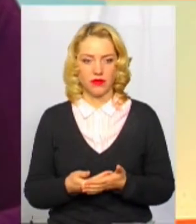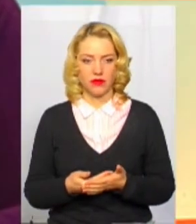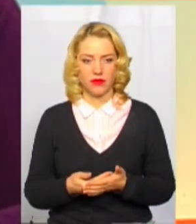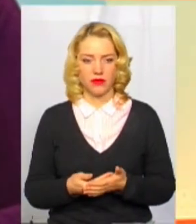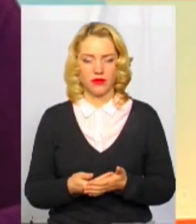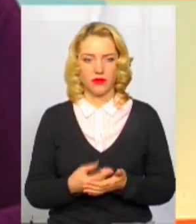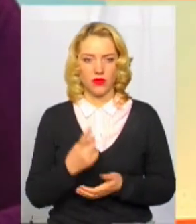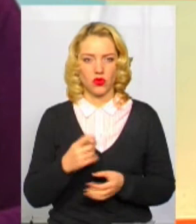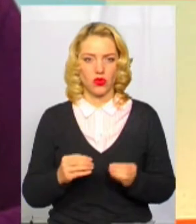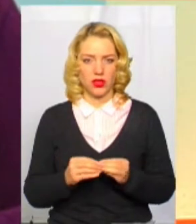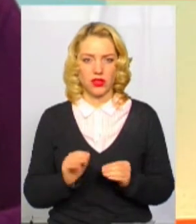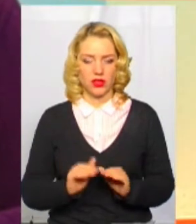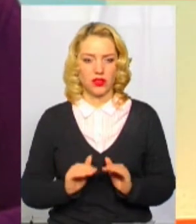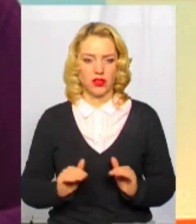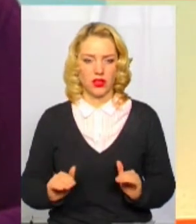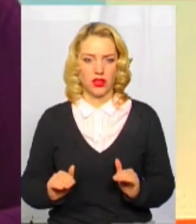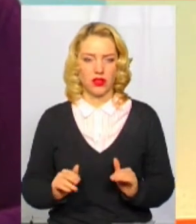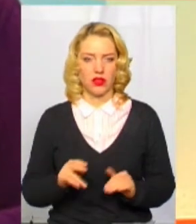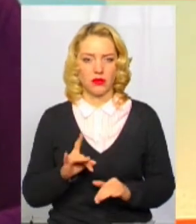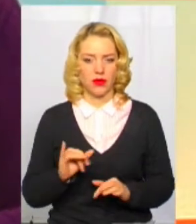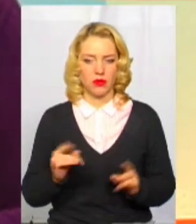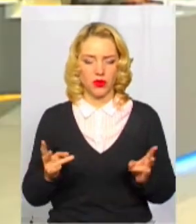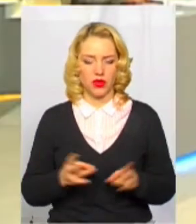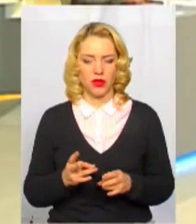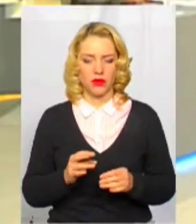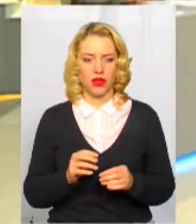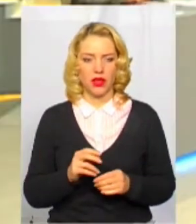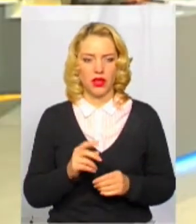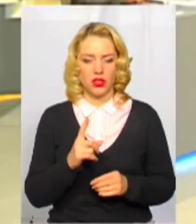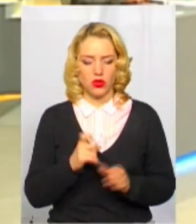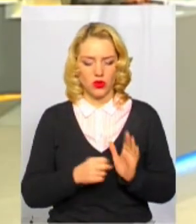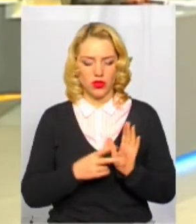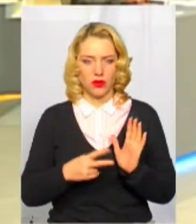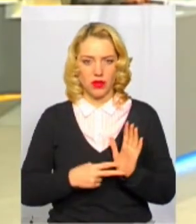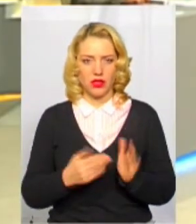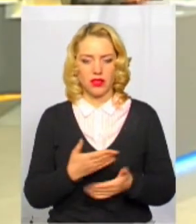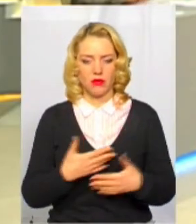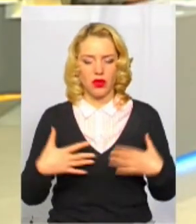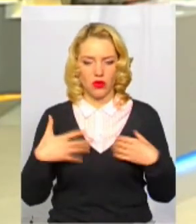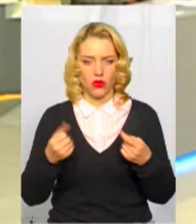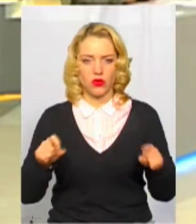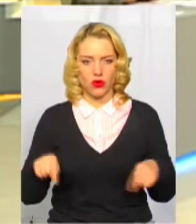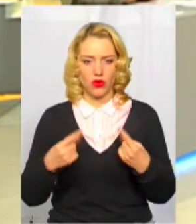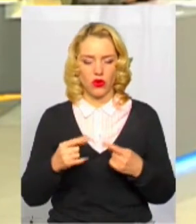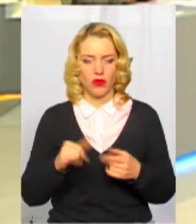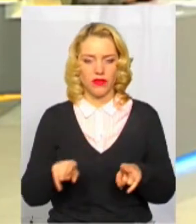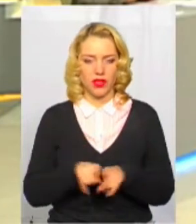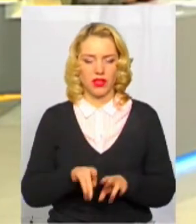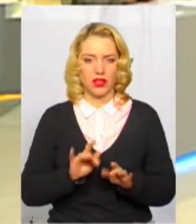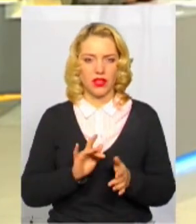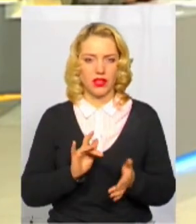році 110 дітей. Ми при потребі 117-110 дітей ми оздоровили в таких центрах.